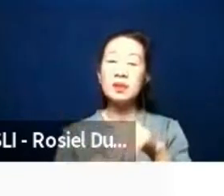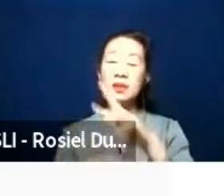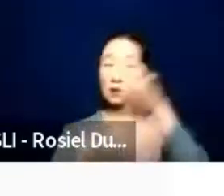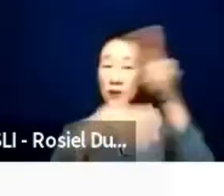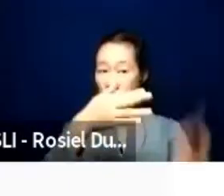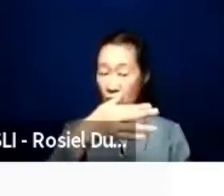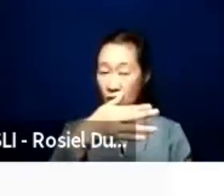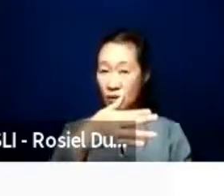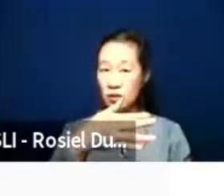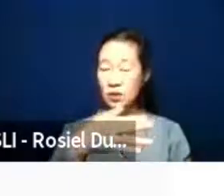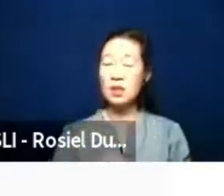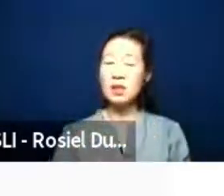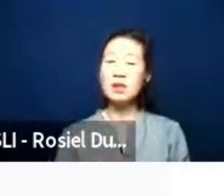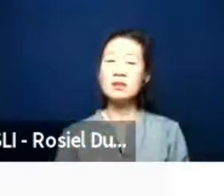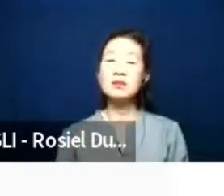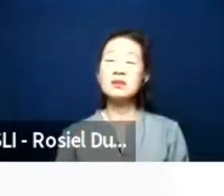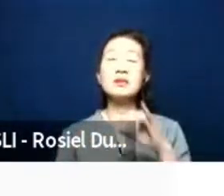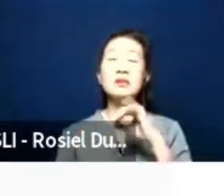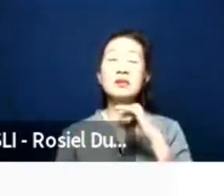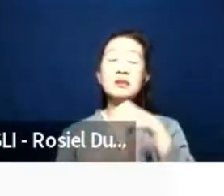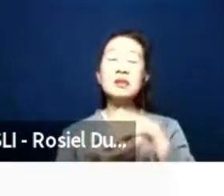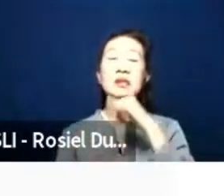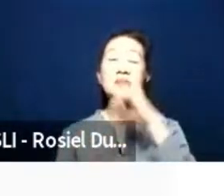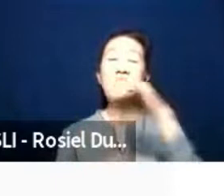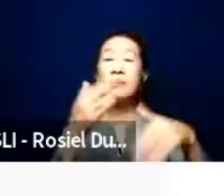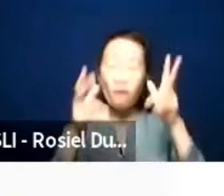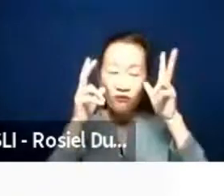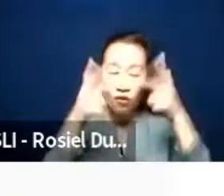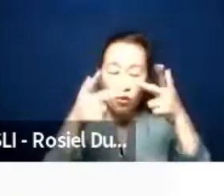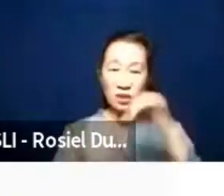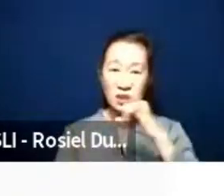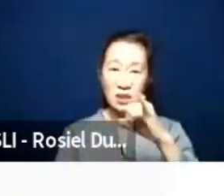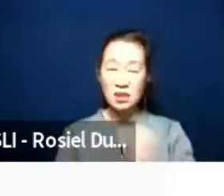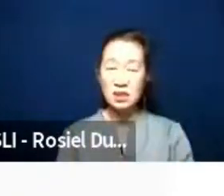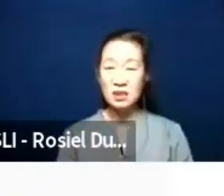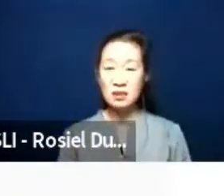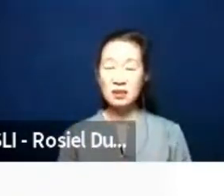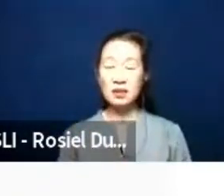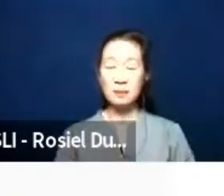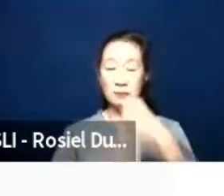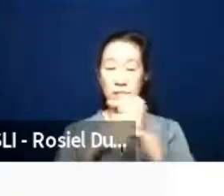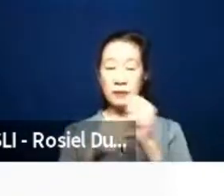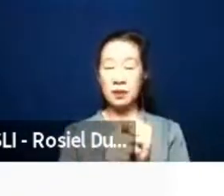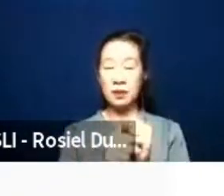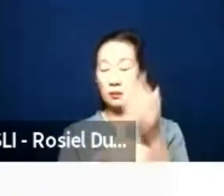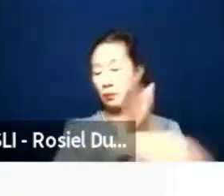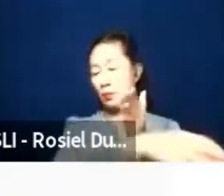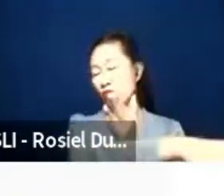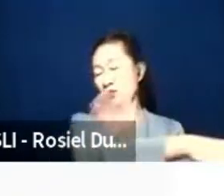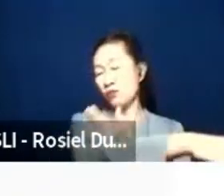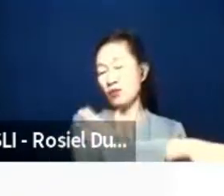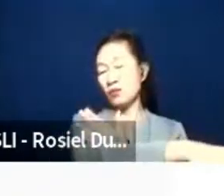results-oriented process. So isa siyang proseso na ang focus is pagandahin or i-improve